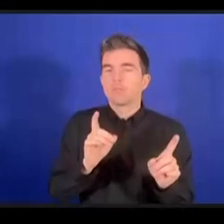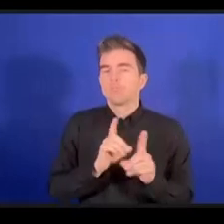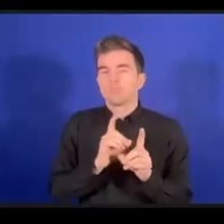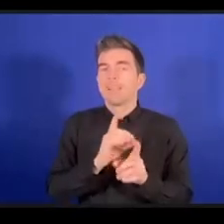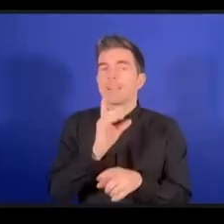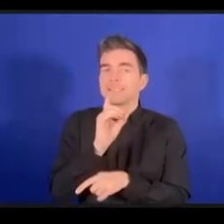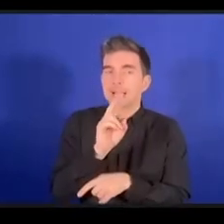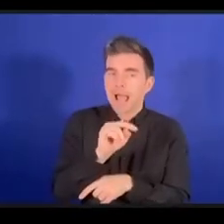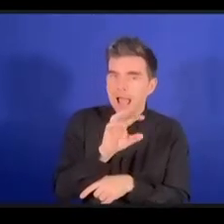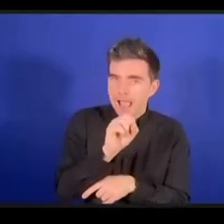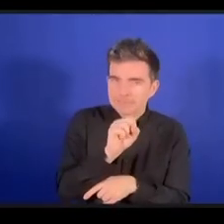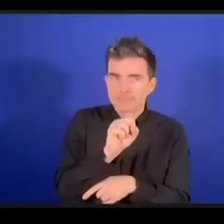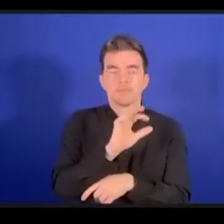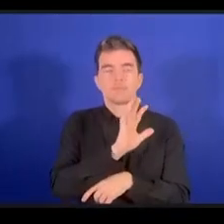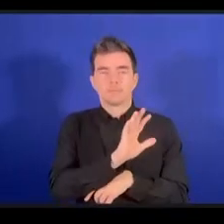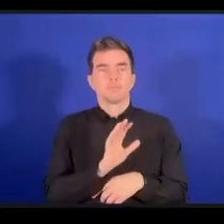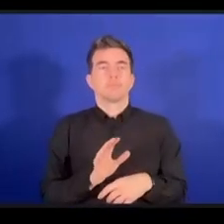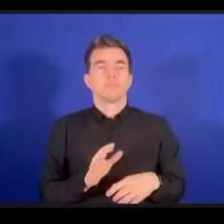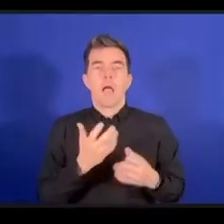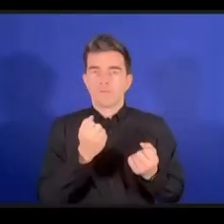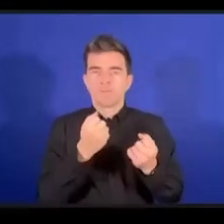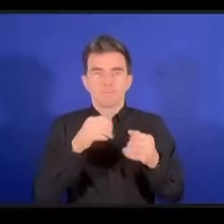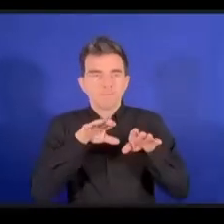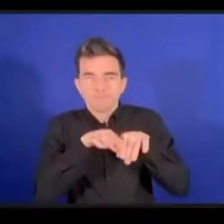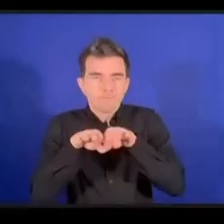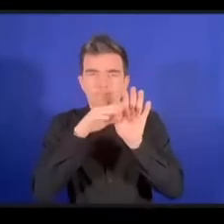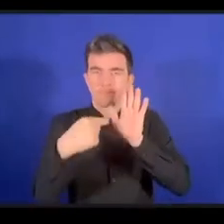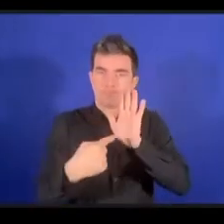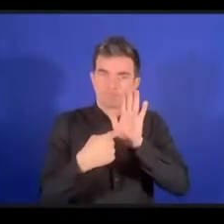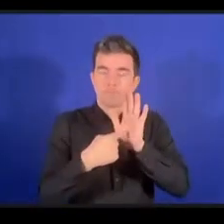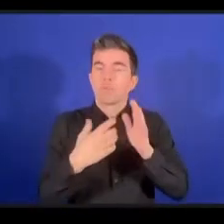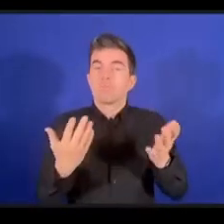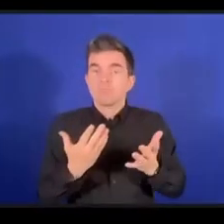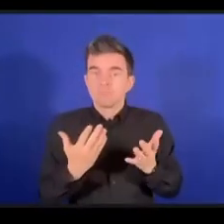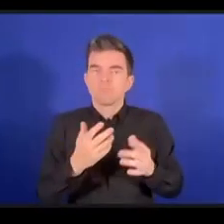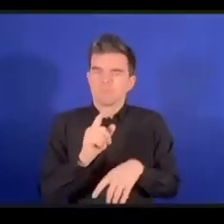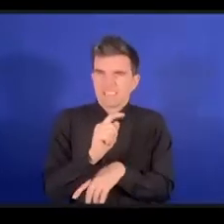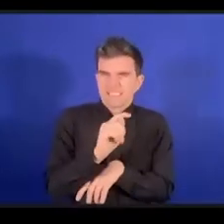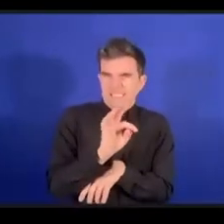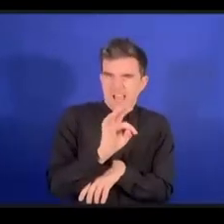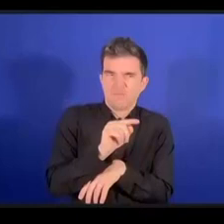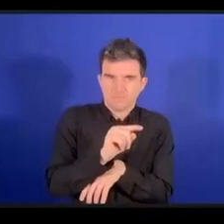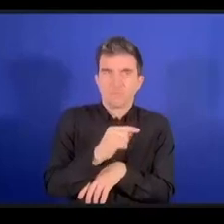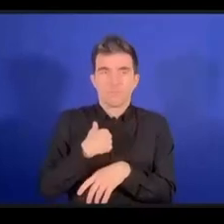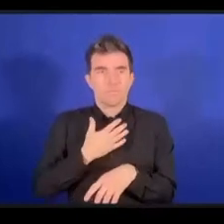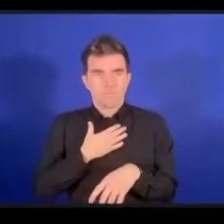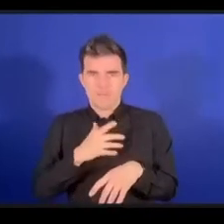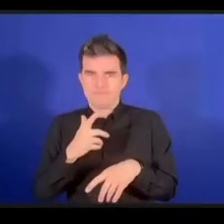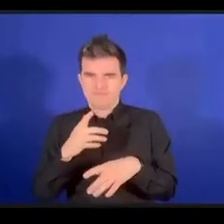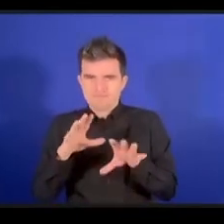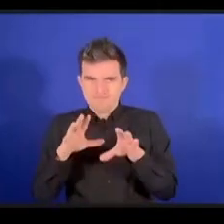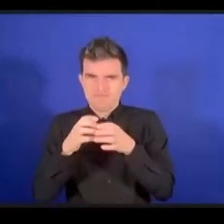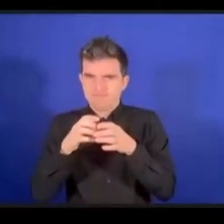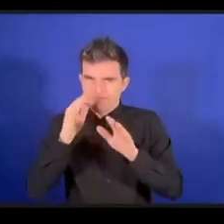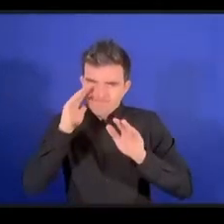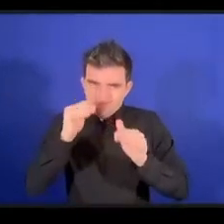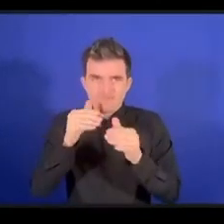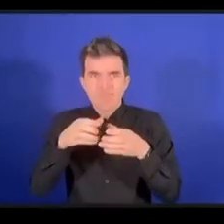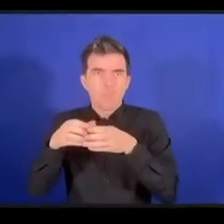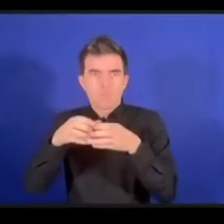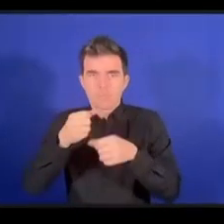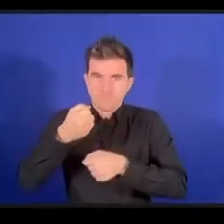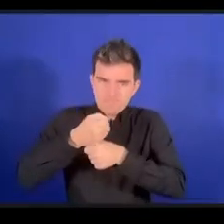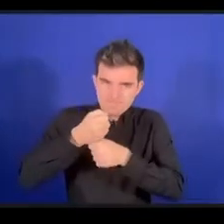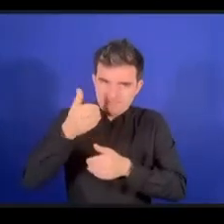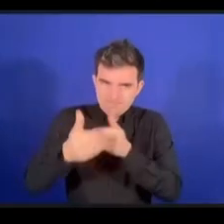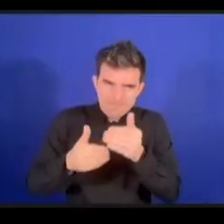当然，我们有这个打击这个钓鱼问题的这